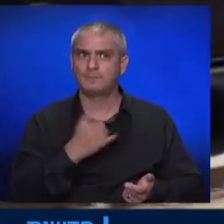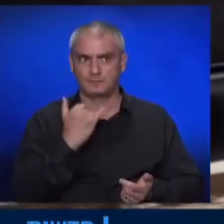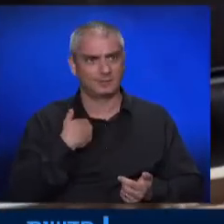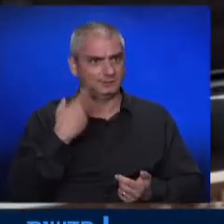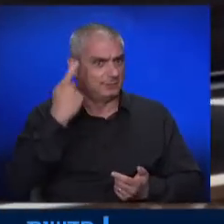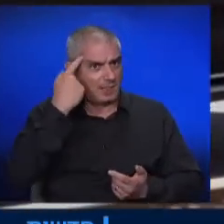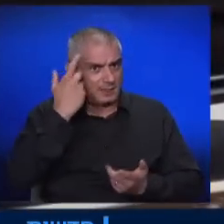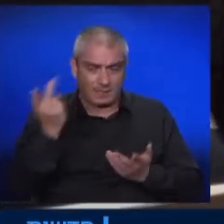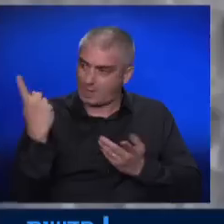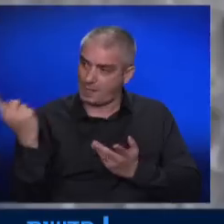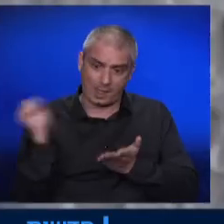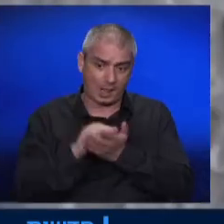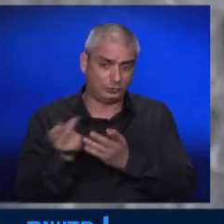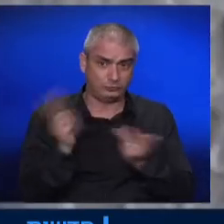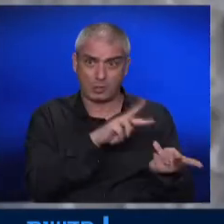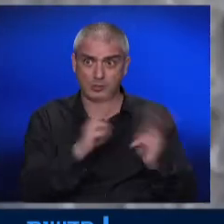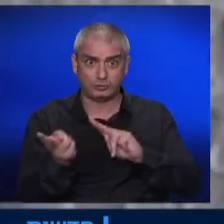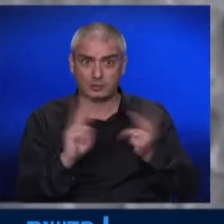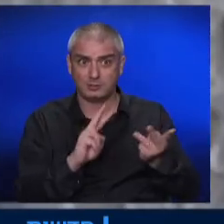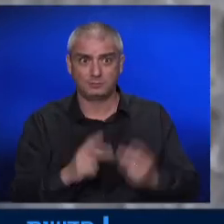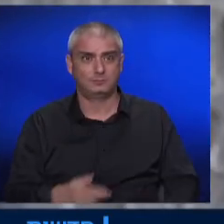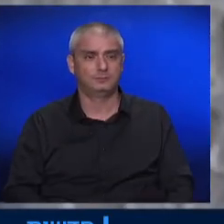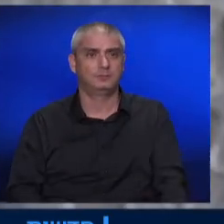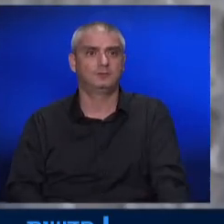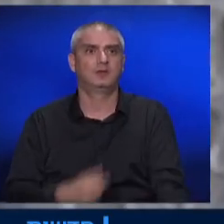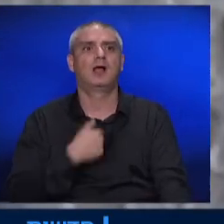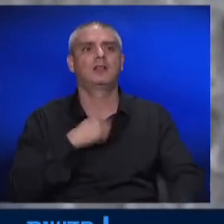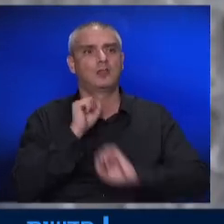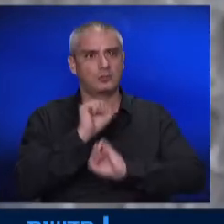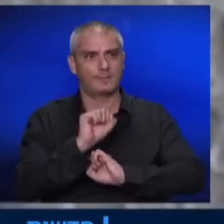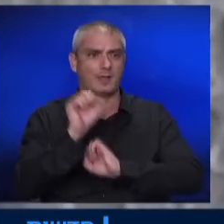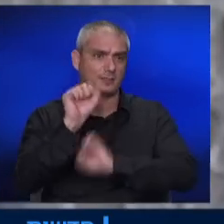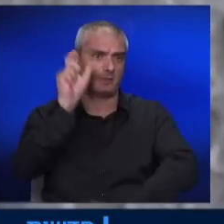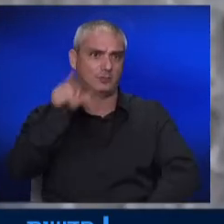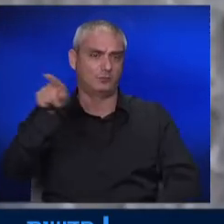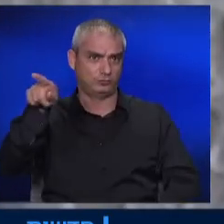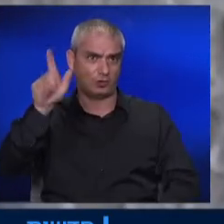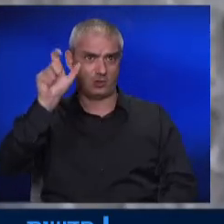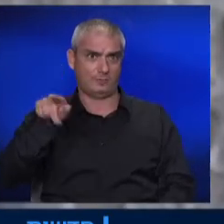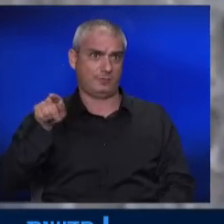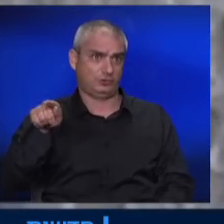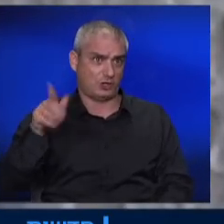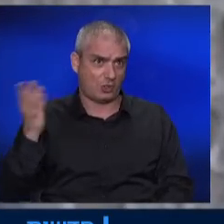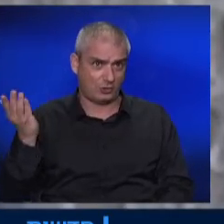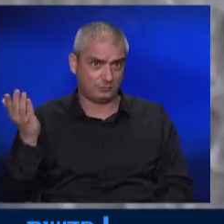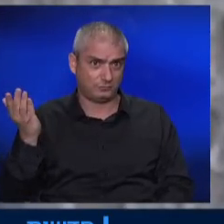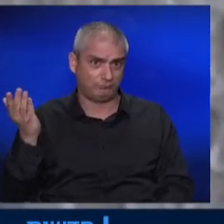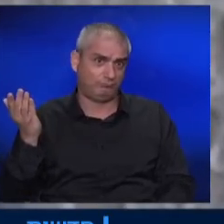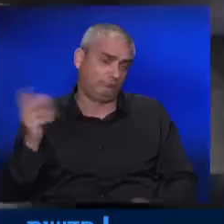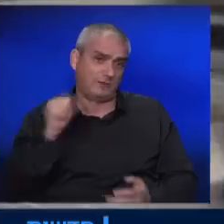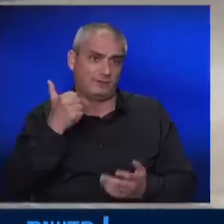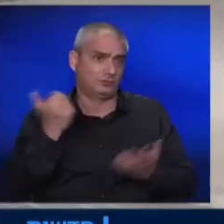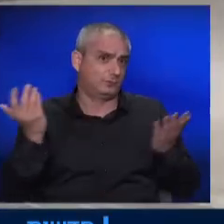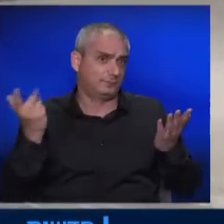בא על חשבון אחד על חשבון שני. אני תמכתי בדמות שלו, באיש שלו. קודם כל, זה, כל